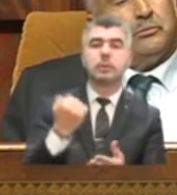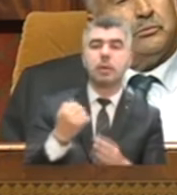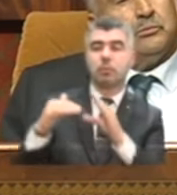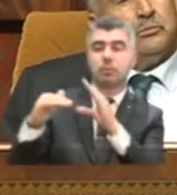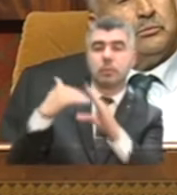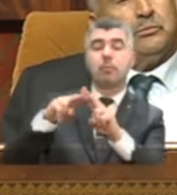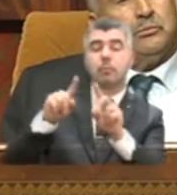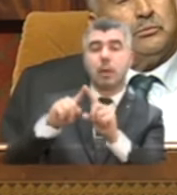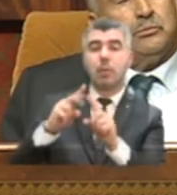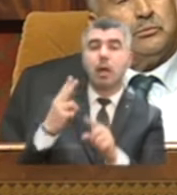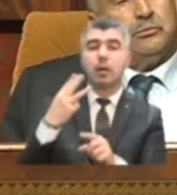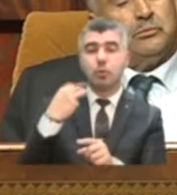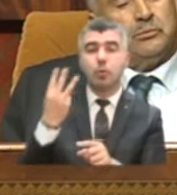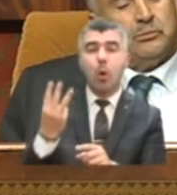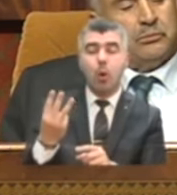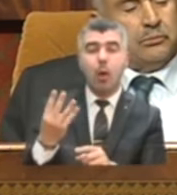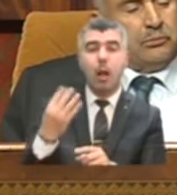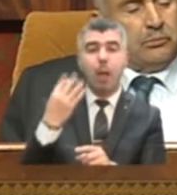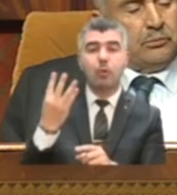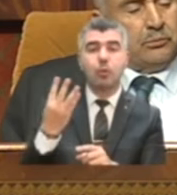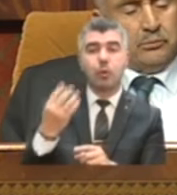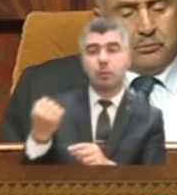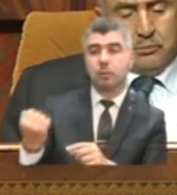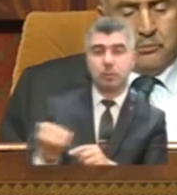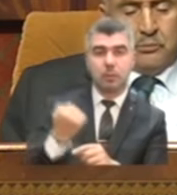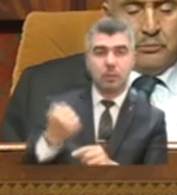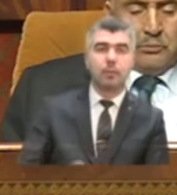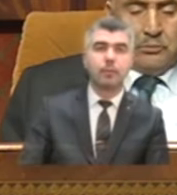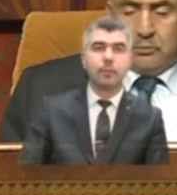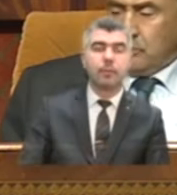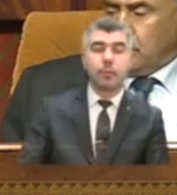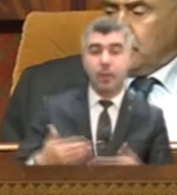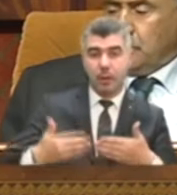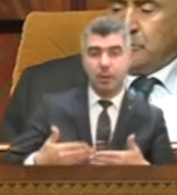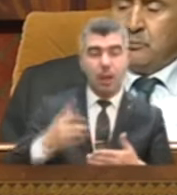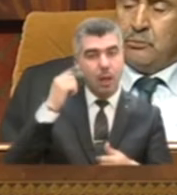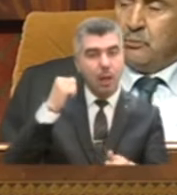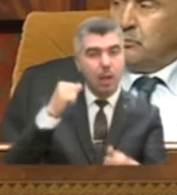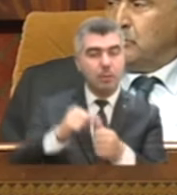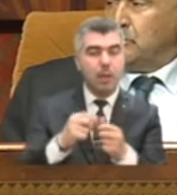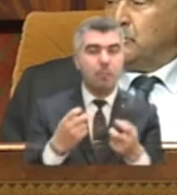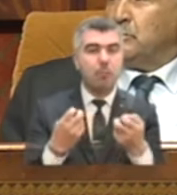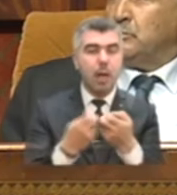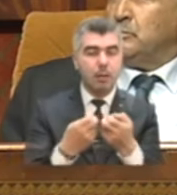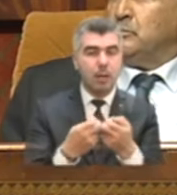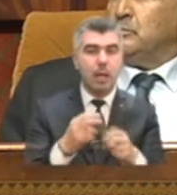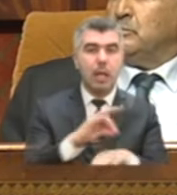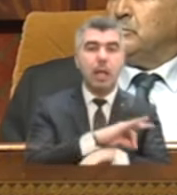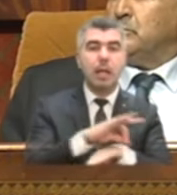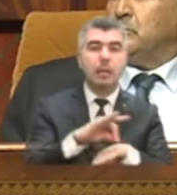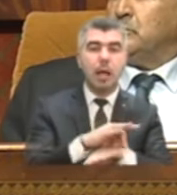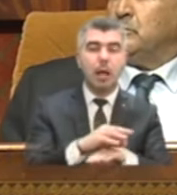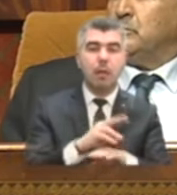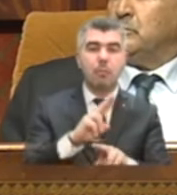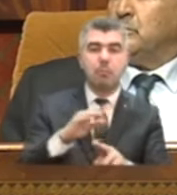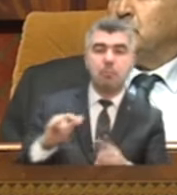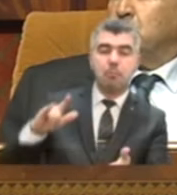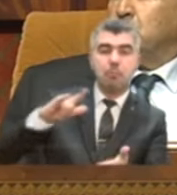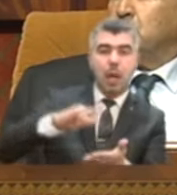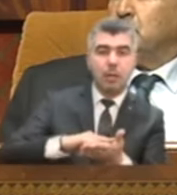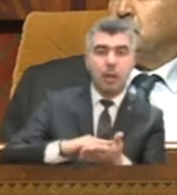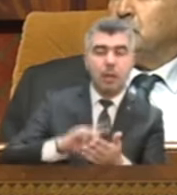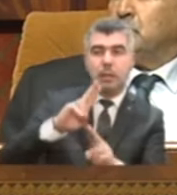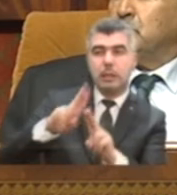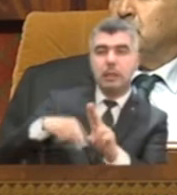تفوق في بعض الأور أو أكثر. وهنا أذكر على سبيل المثال تأخير إدارة المطارات في الرد على طلبات